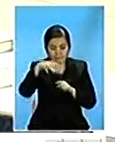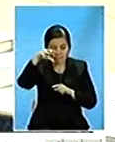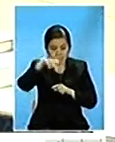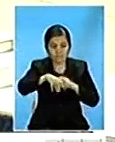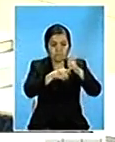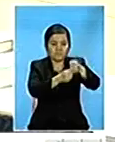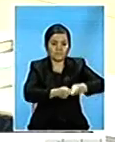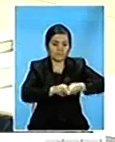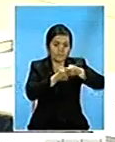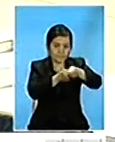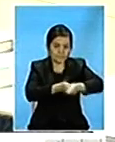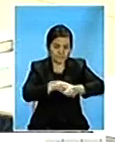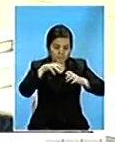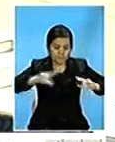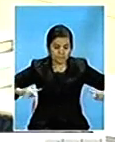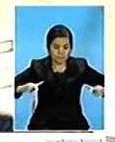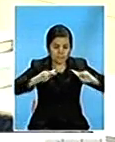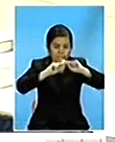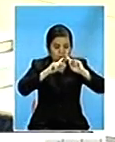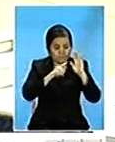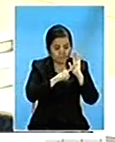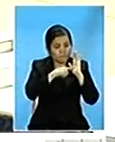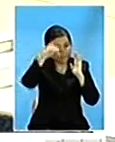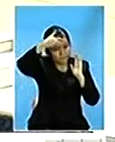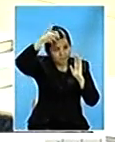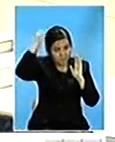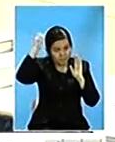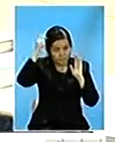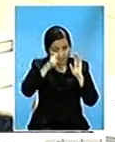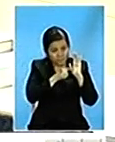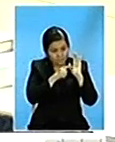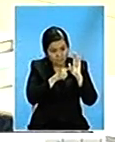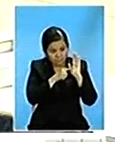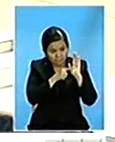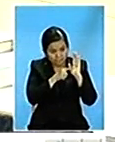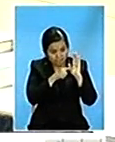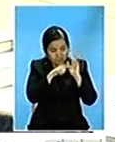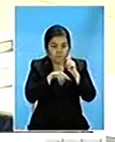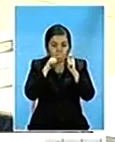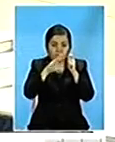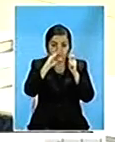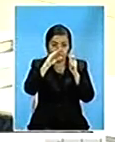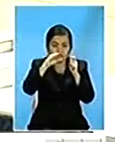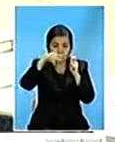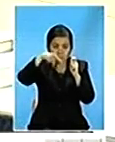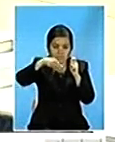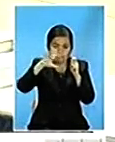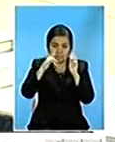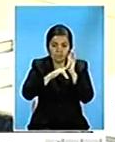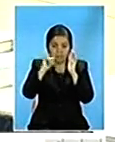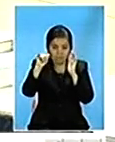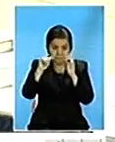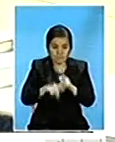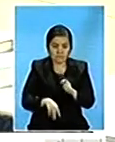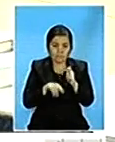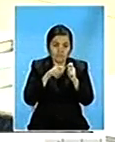ตรเนี่ยครับจากสิงห์บุรีมาโพชัยแล้วก็บางขาม